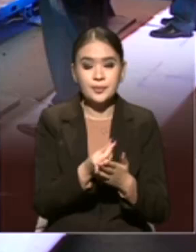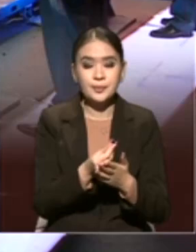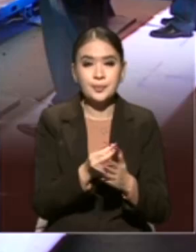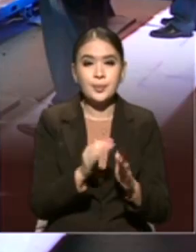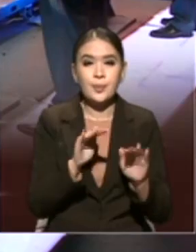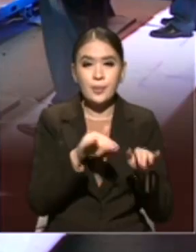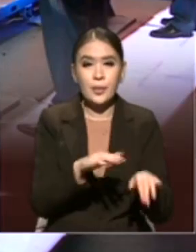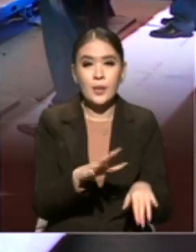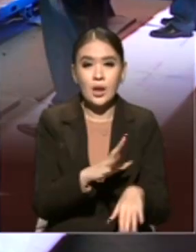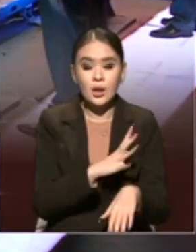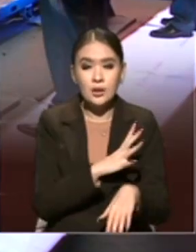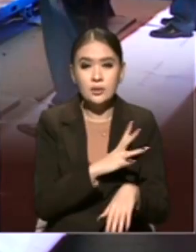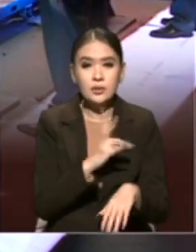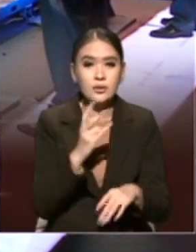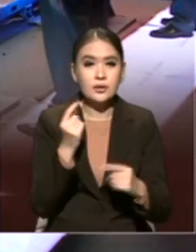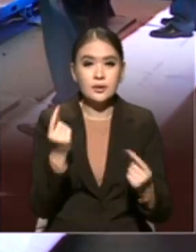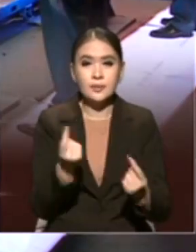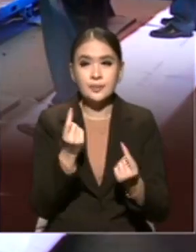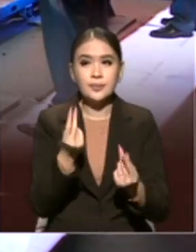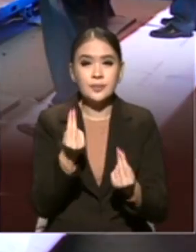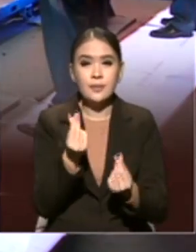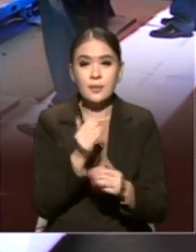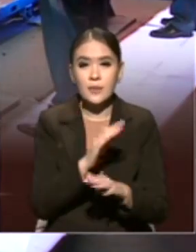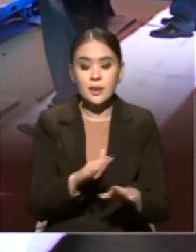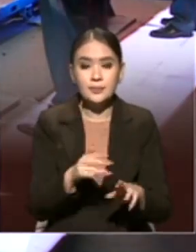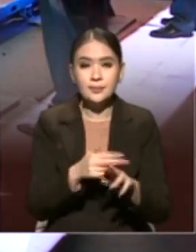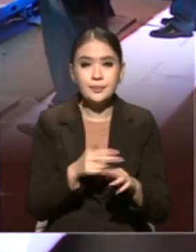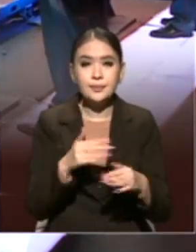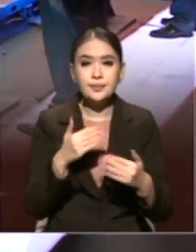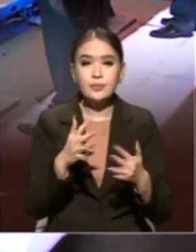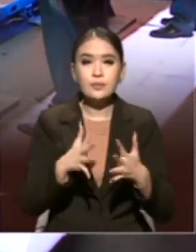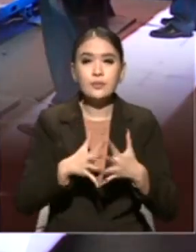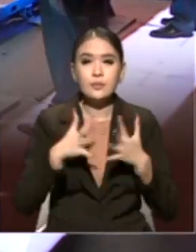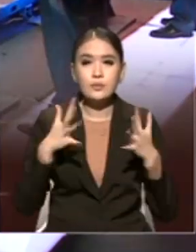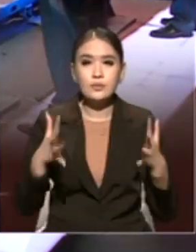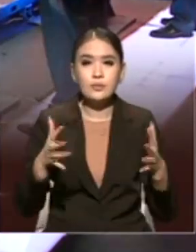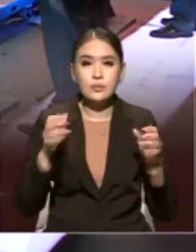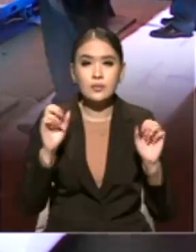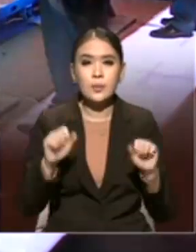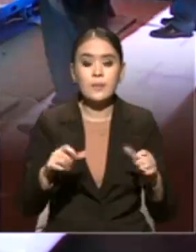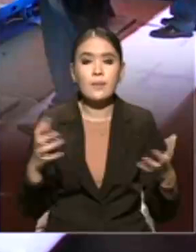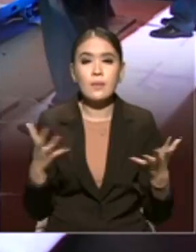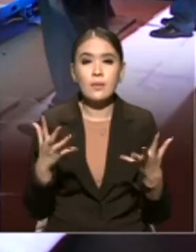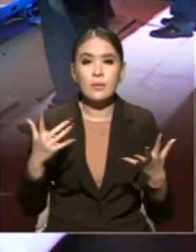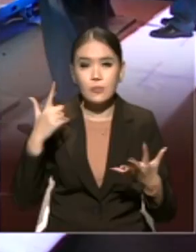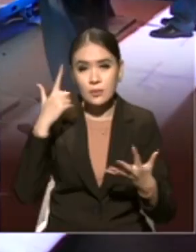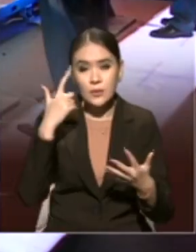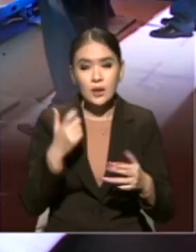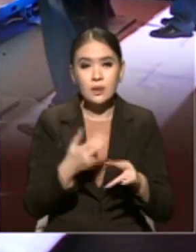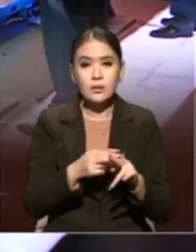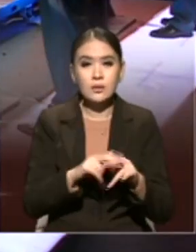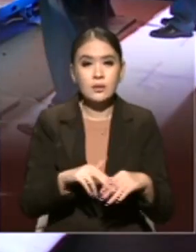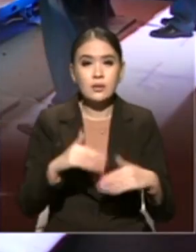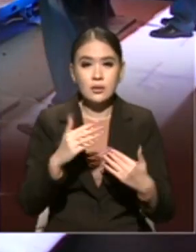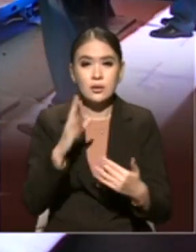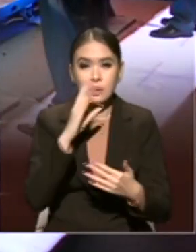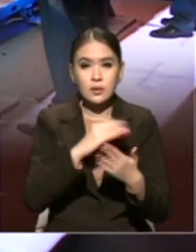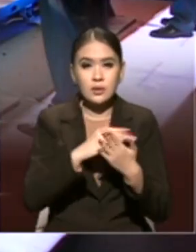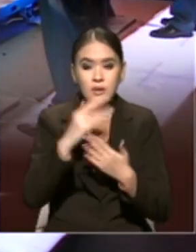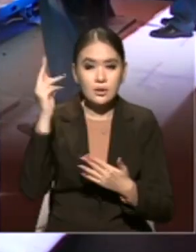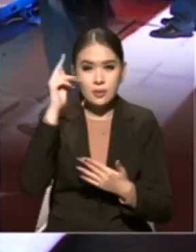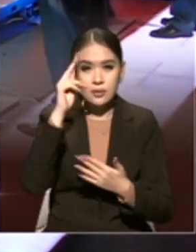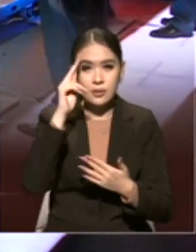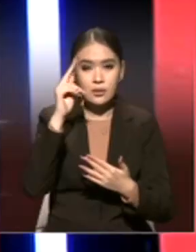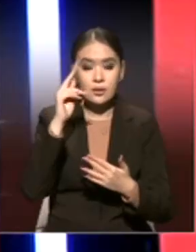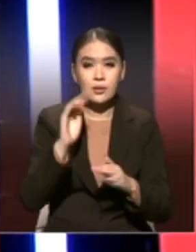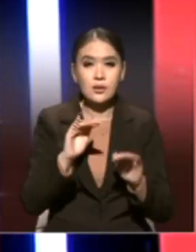аз ақша емес, иә? Бірақ та сіздің үлкен орасан зор мүмкіндігіңіз бар. Қандай дейсіз бе? Сіз жоғарғы оқу орнына түскеннен кейін әскерден